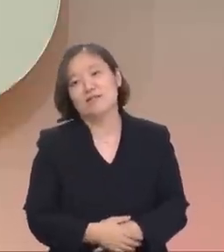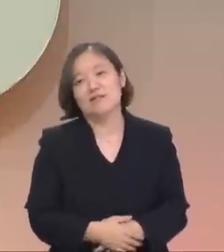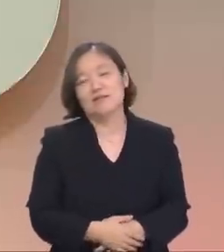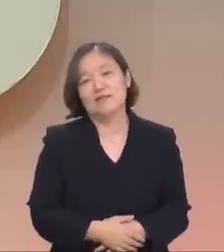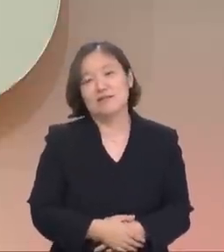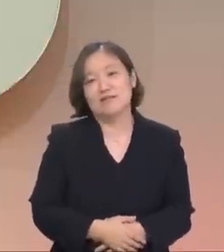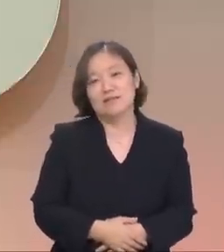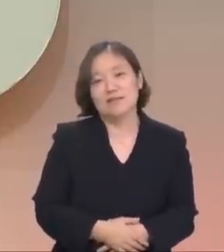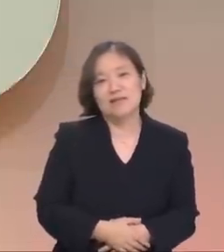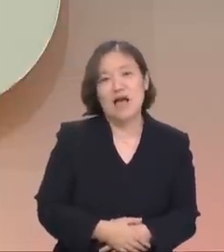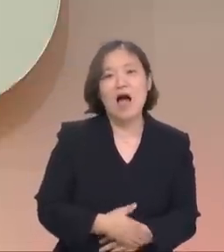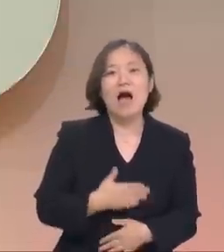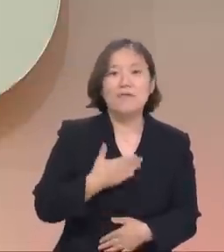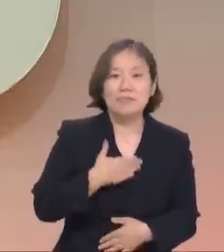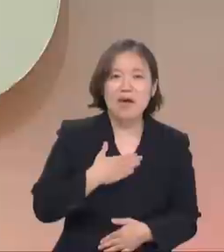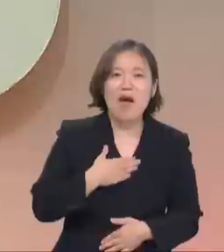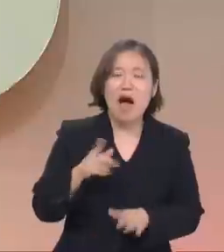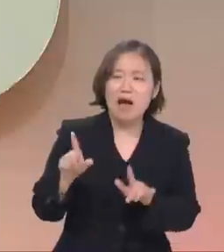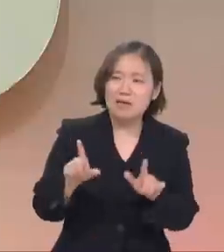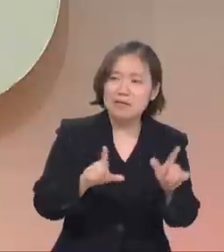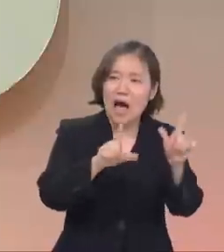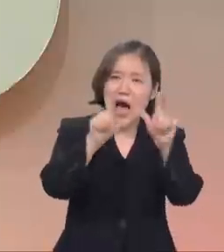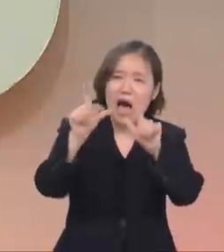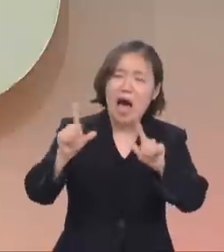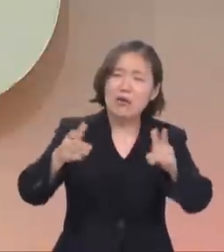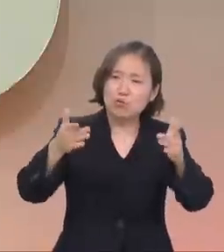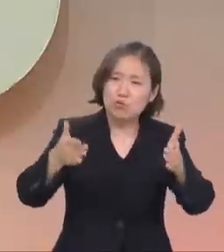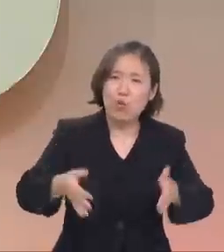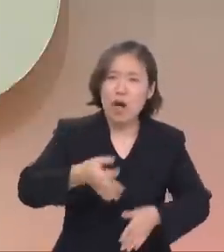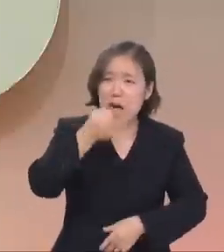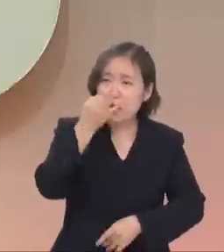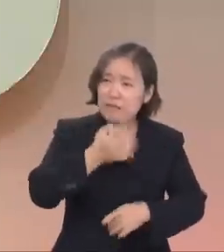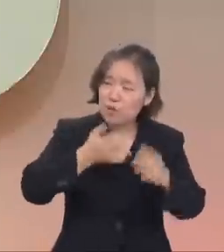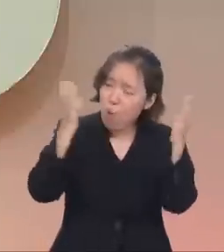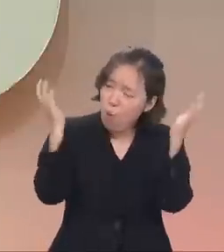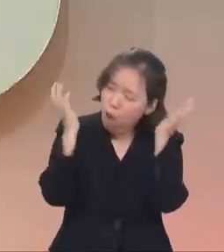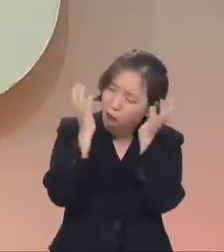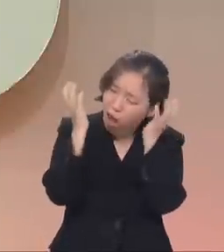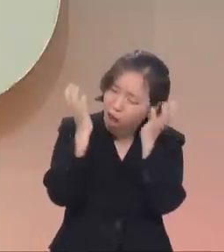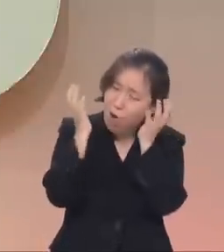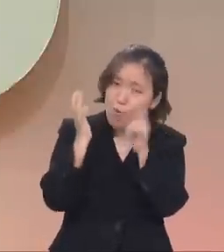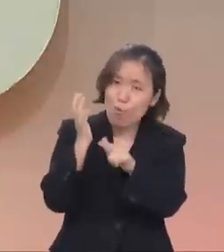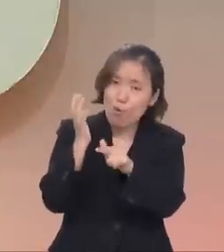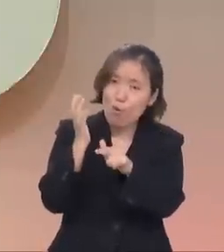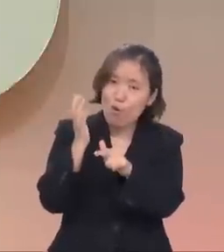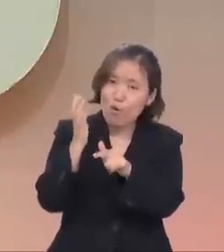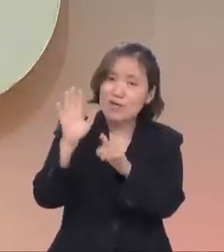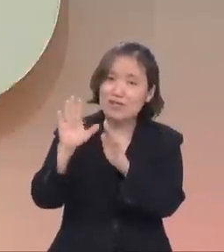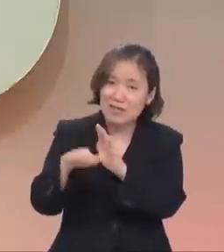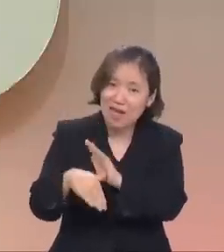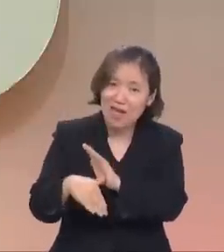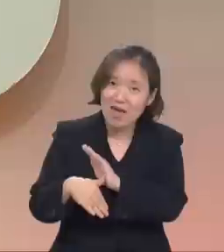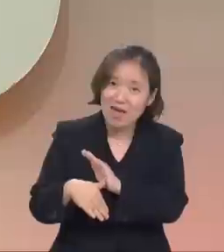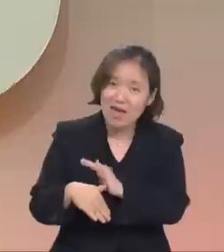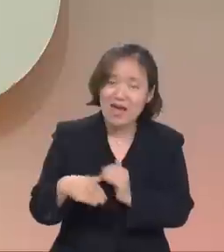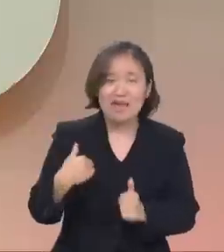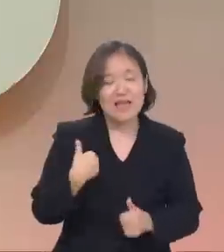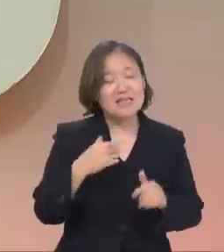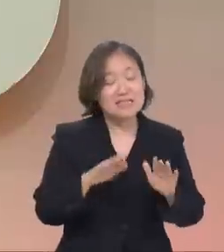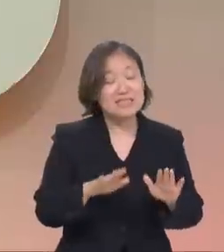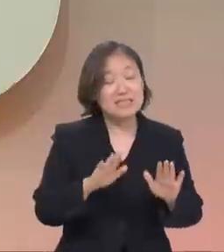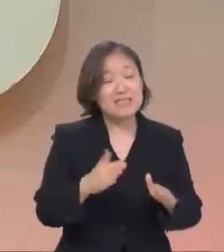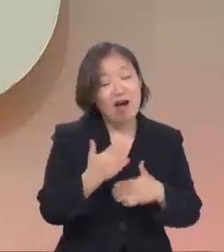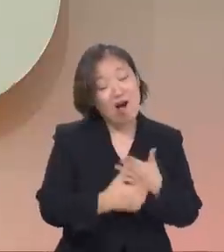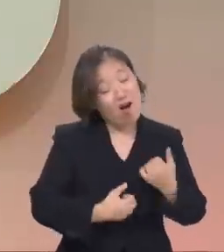과연 내 삶에 있어서 힘들고 괴로운 고통과 역경 속에서 지금 내가 건강하고 일이